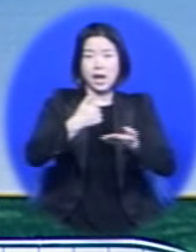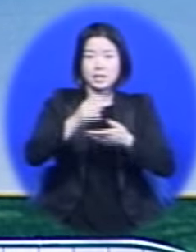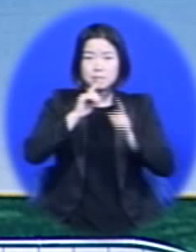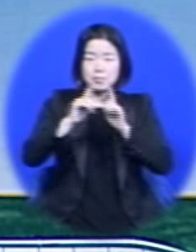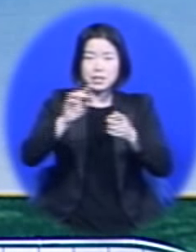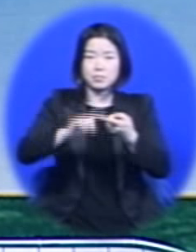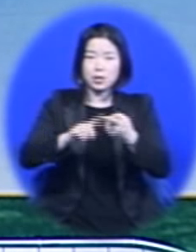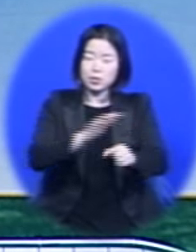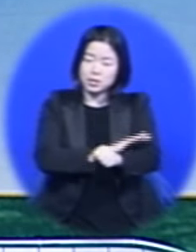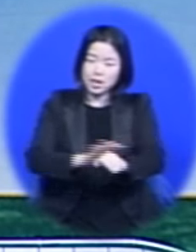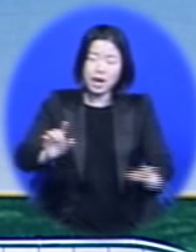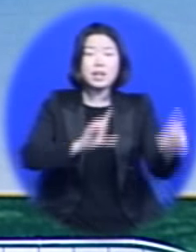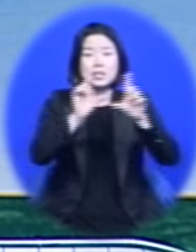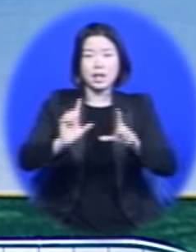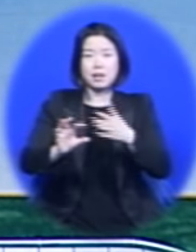말씀대로 잘 살면,